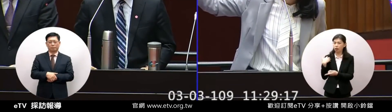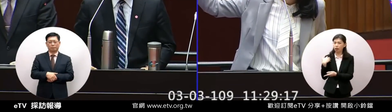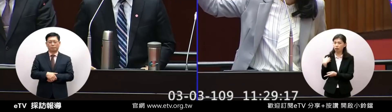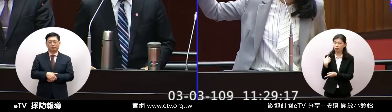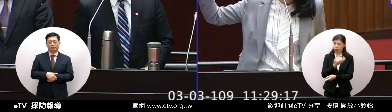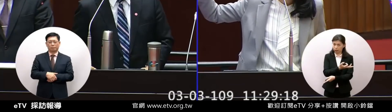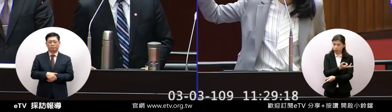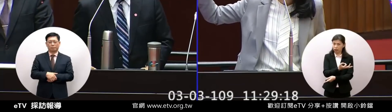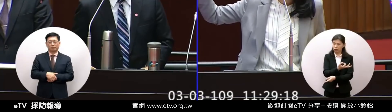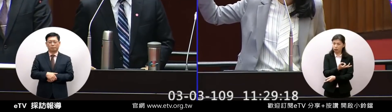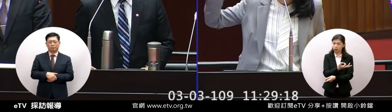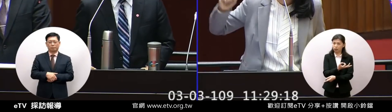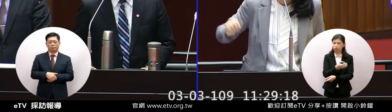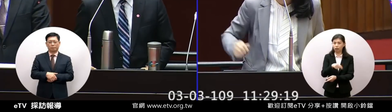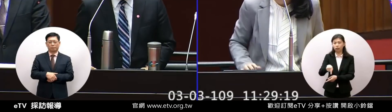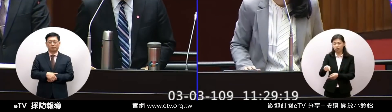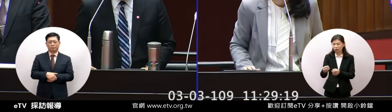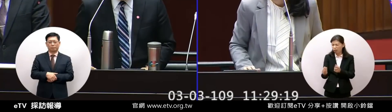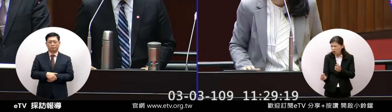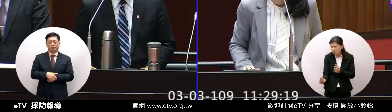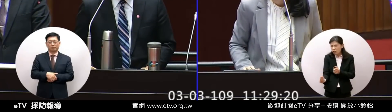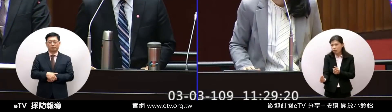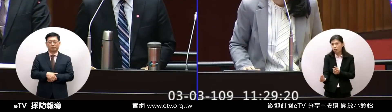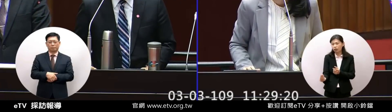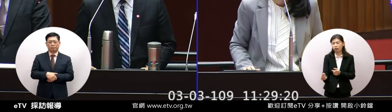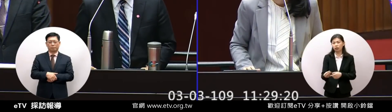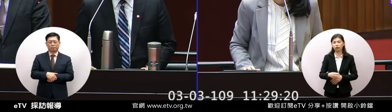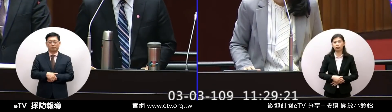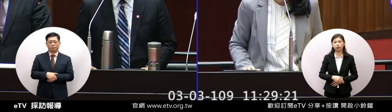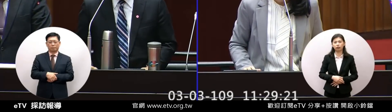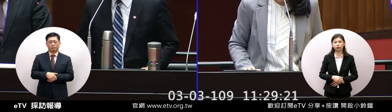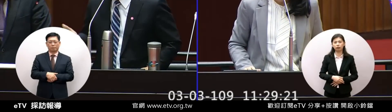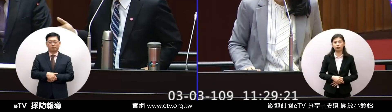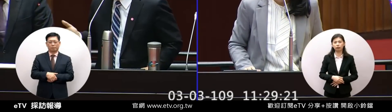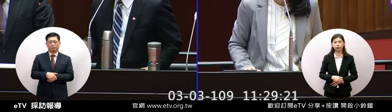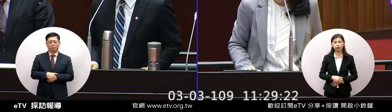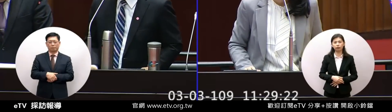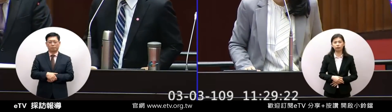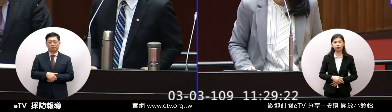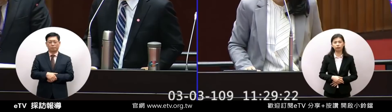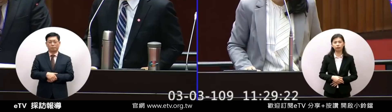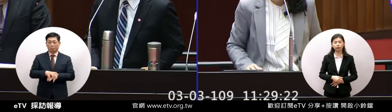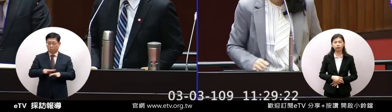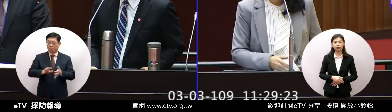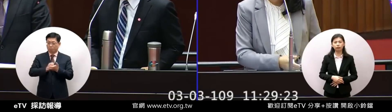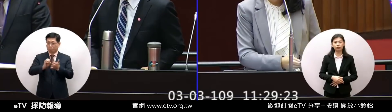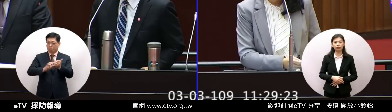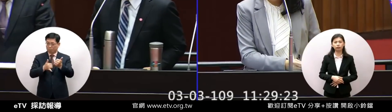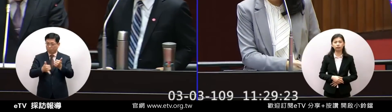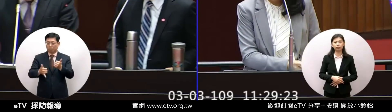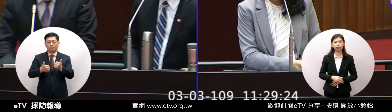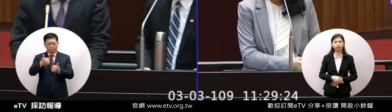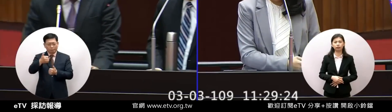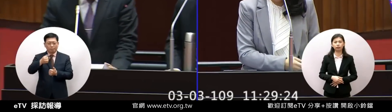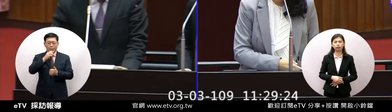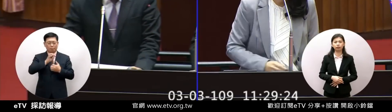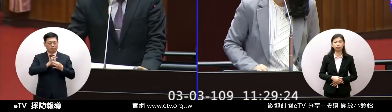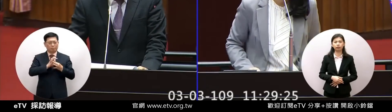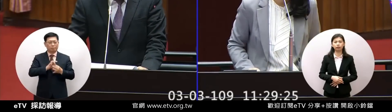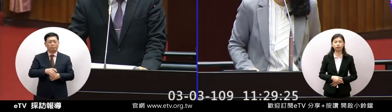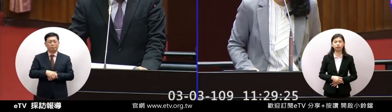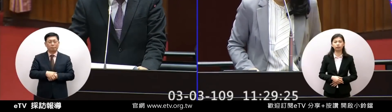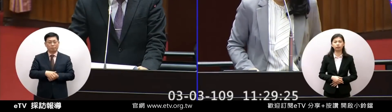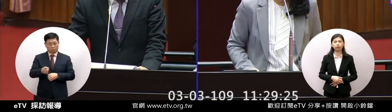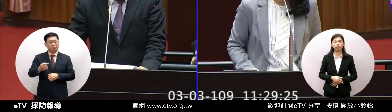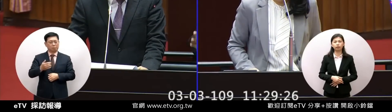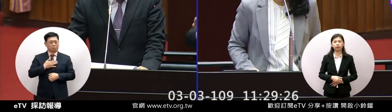经费编列里面就只有一个多元管道里面有教育部的这个角色在。 是，我跟委员报告哈，也谢谢委员的关切。